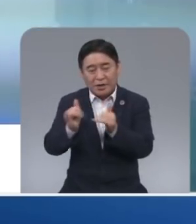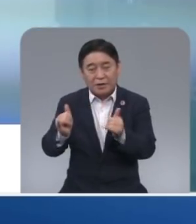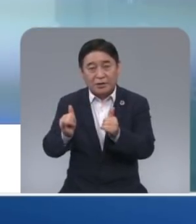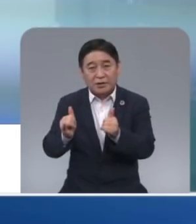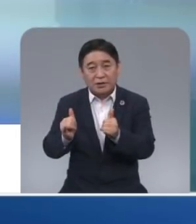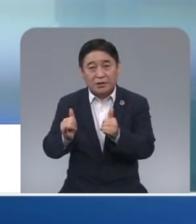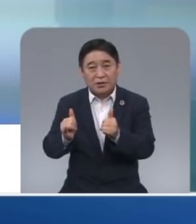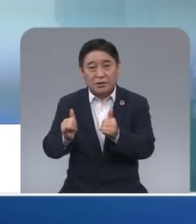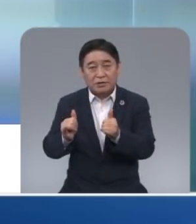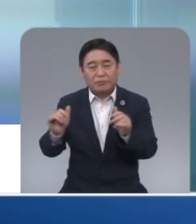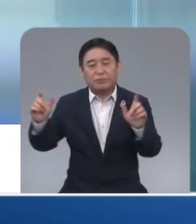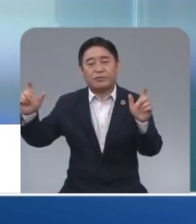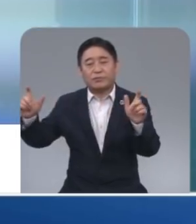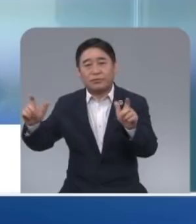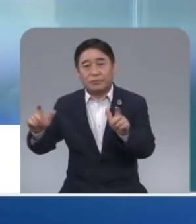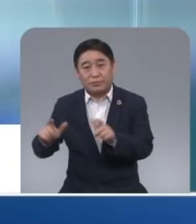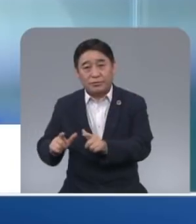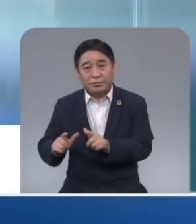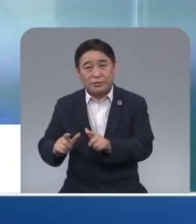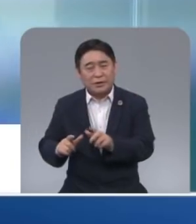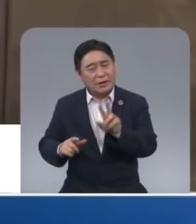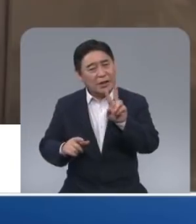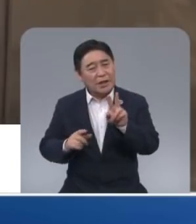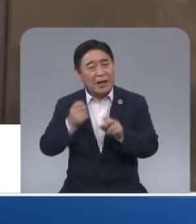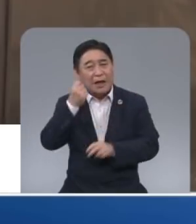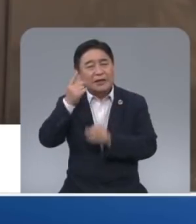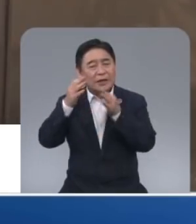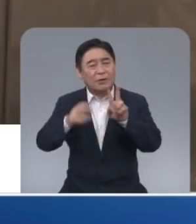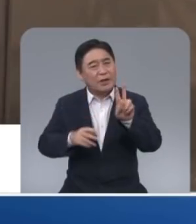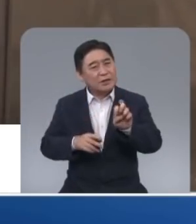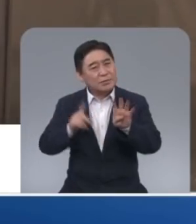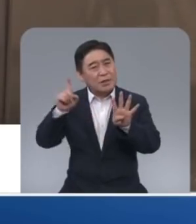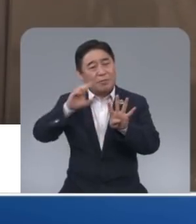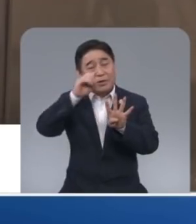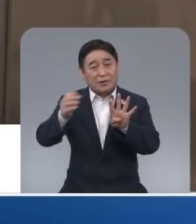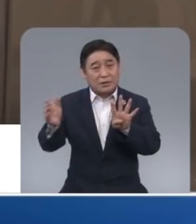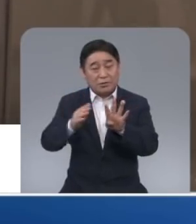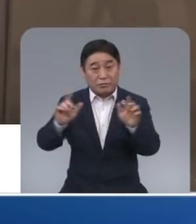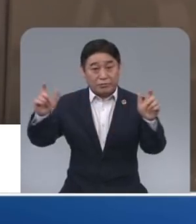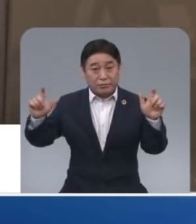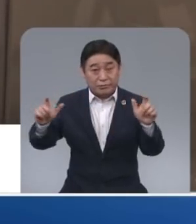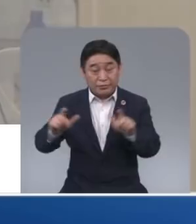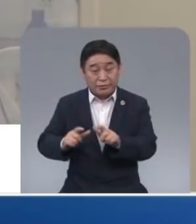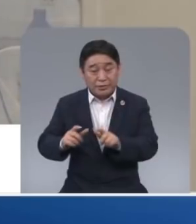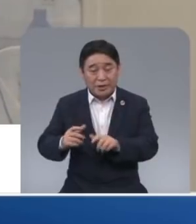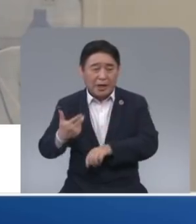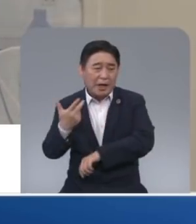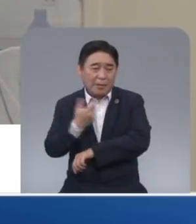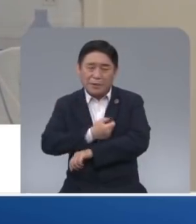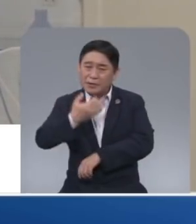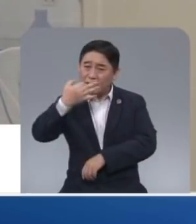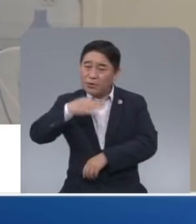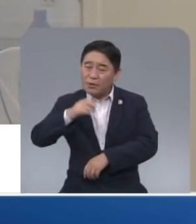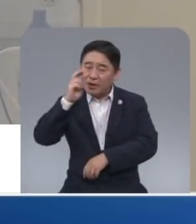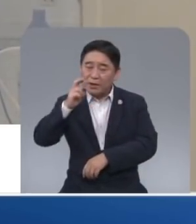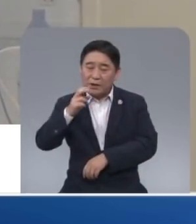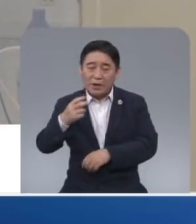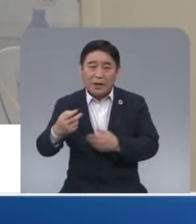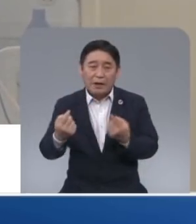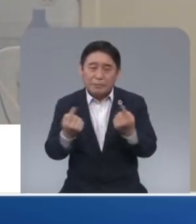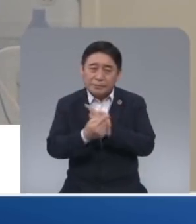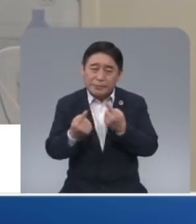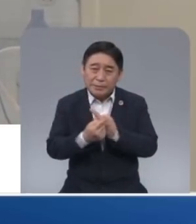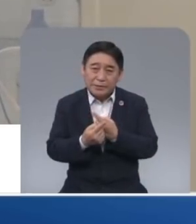전반적으로 줄고 있습니다. 한 달 새 한 24% 정도 감소했는데 이거는 이제 백신의 효과로 볼 수 있고요. 7월 한